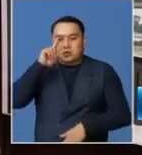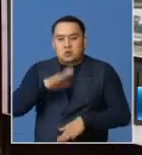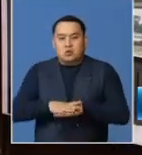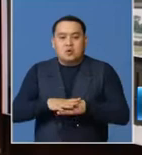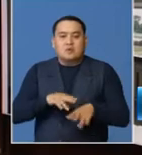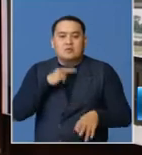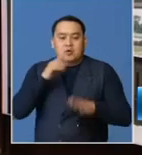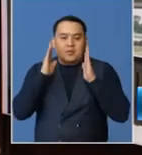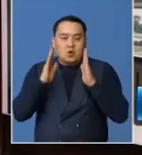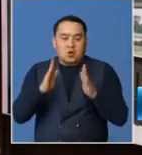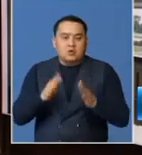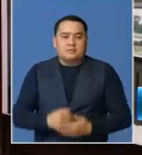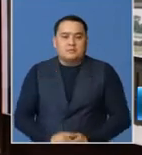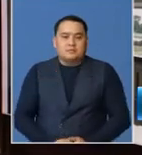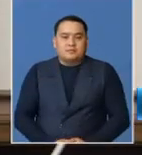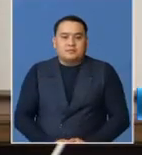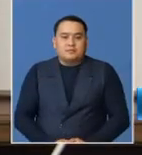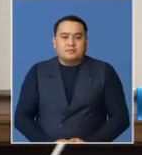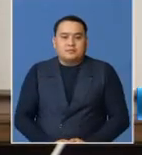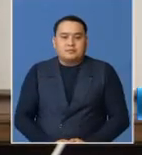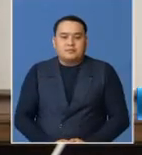поручил взять на заметку эти и другие моменты.